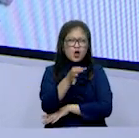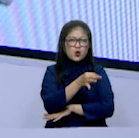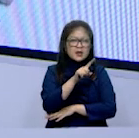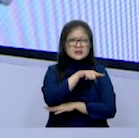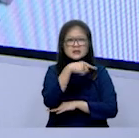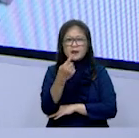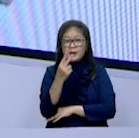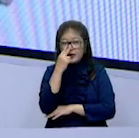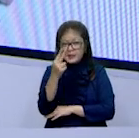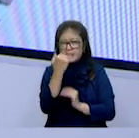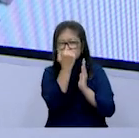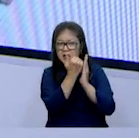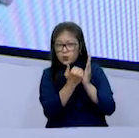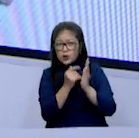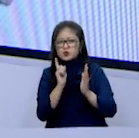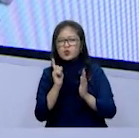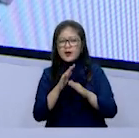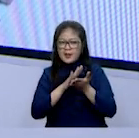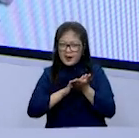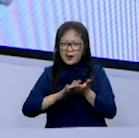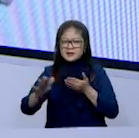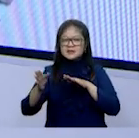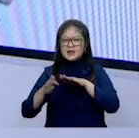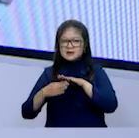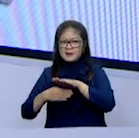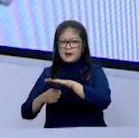baik-baik jadwalnya agar perjalanan lebih lancar